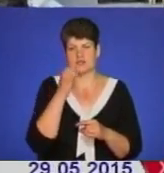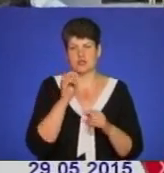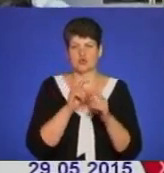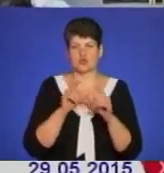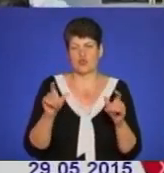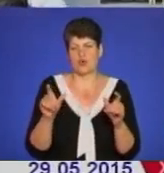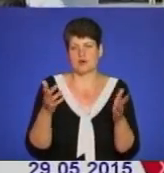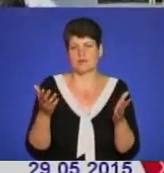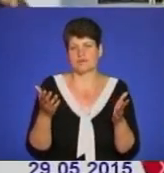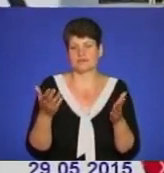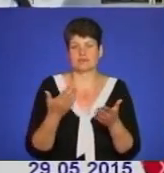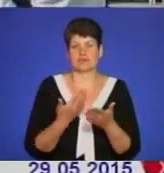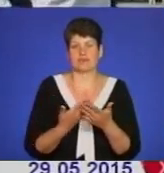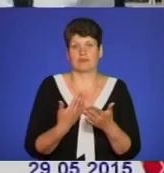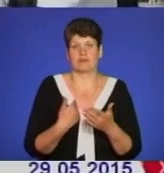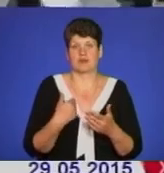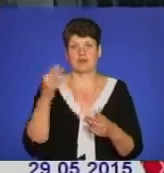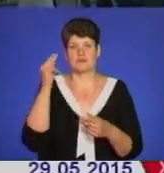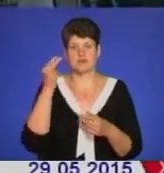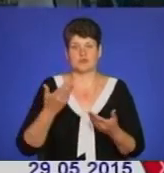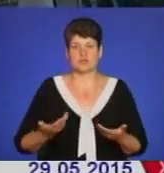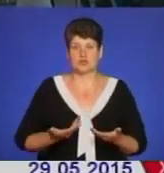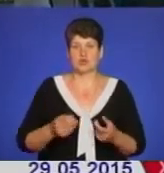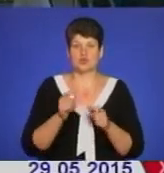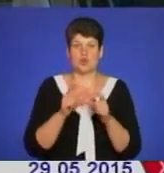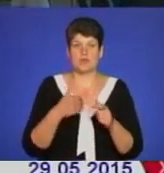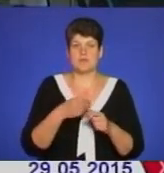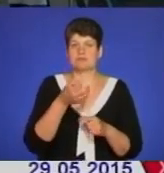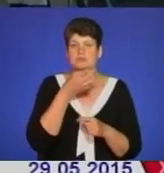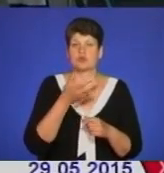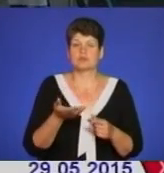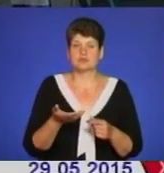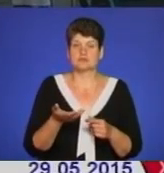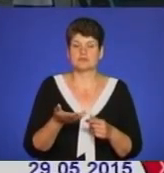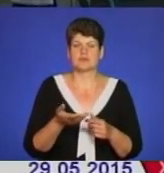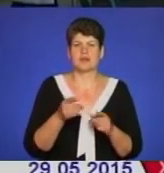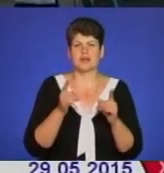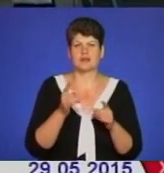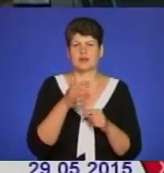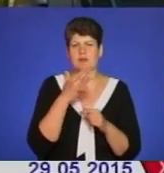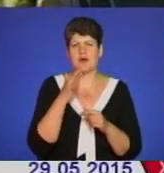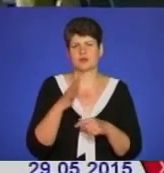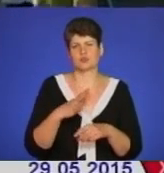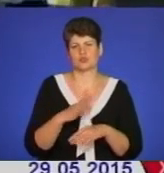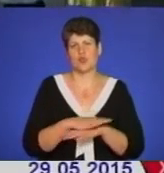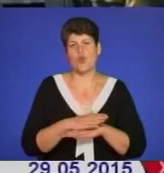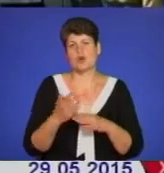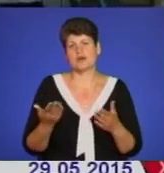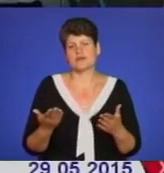ми навчаємось життю. Школа мені подобалась, тільки багато було уроків